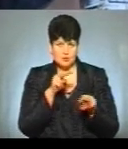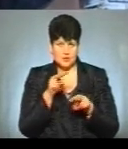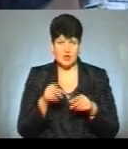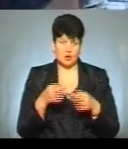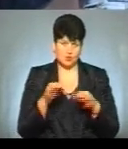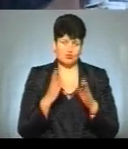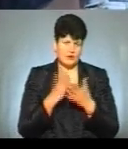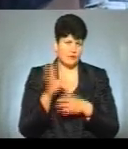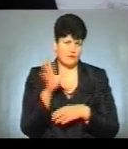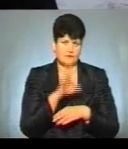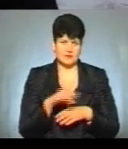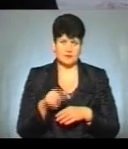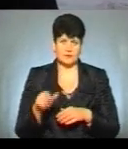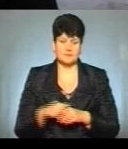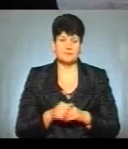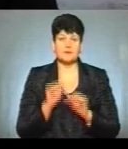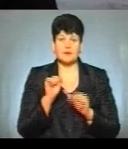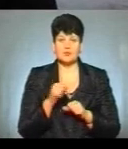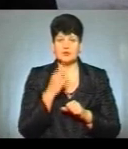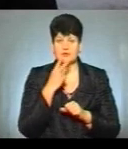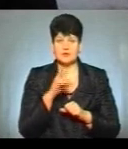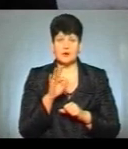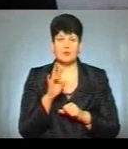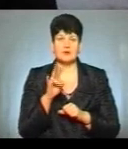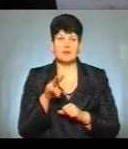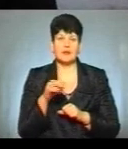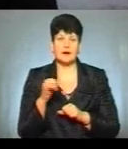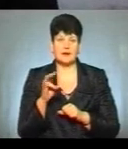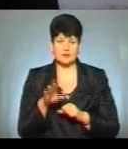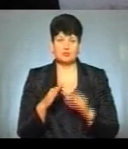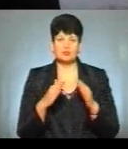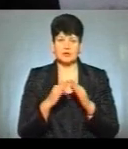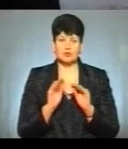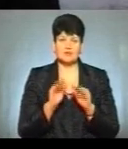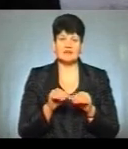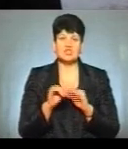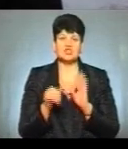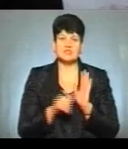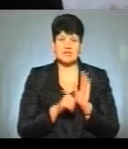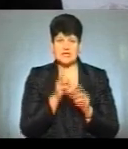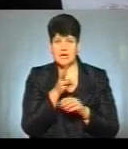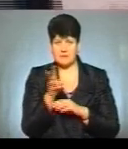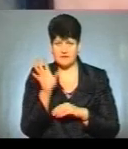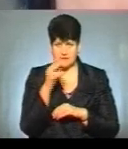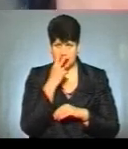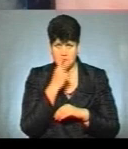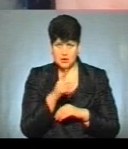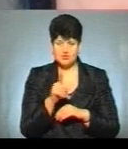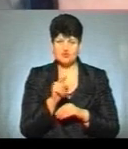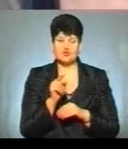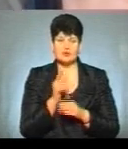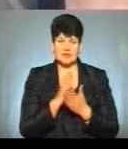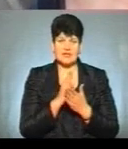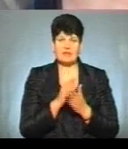усі мешканці будинку. Можу дивитися в режимі онлайн, бо будинку встановлено 16 камер. І я все бачу, що